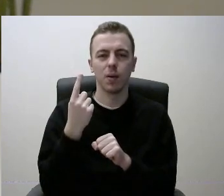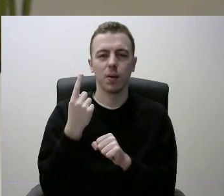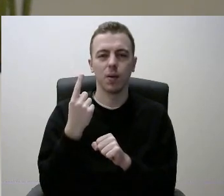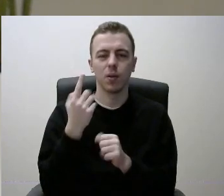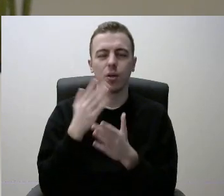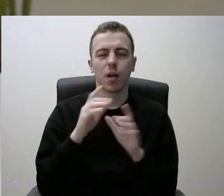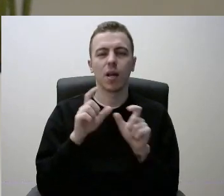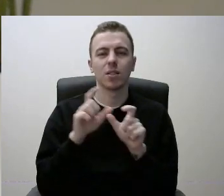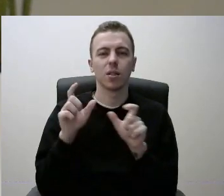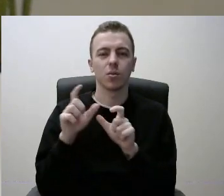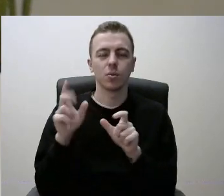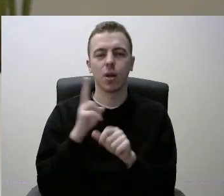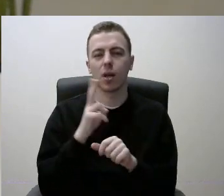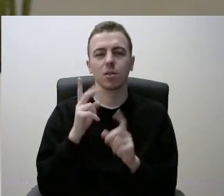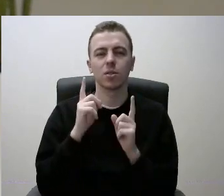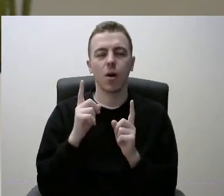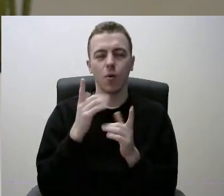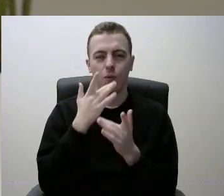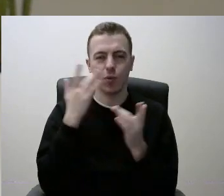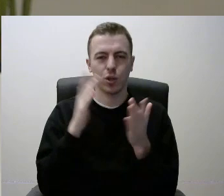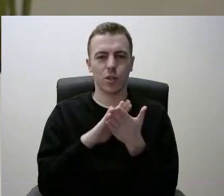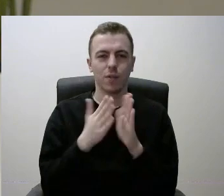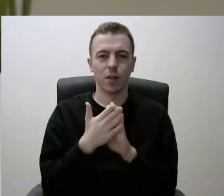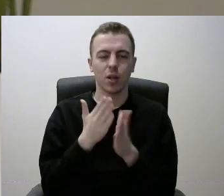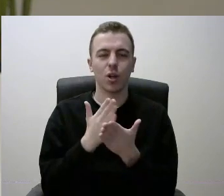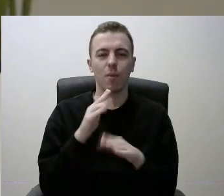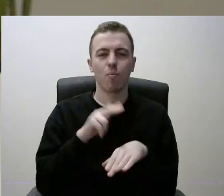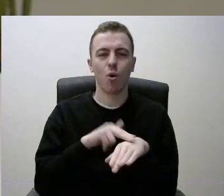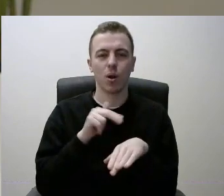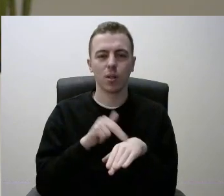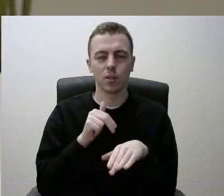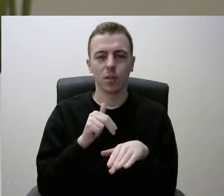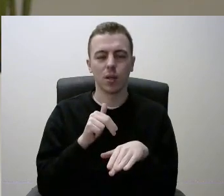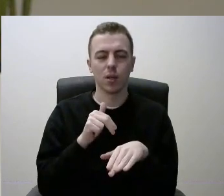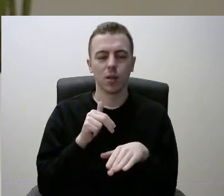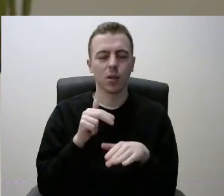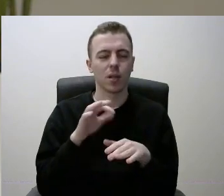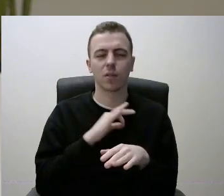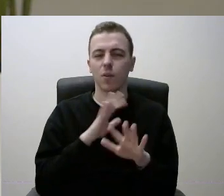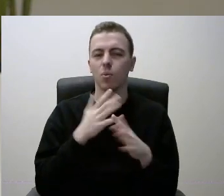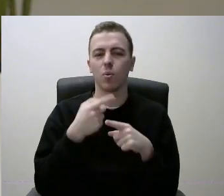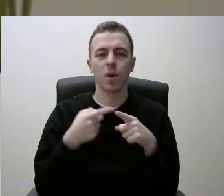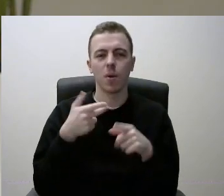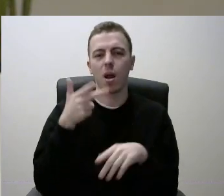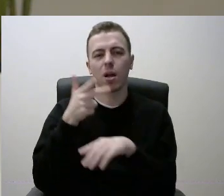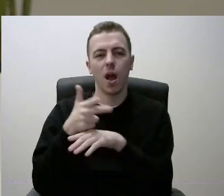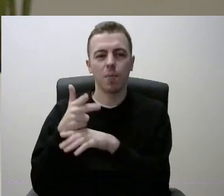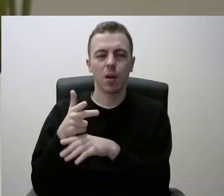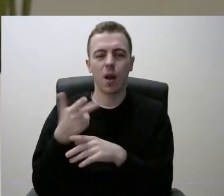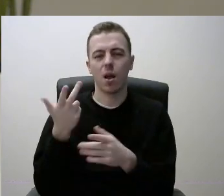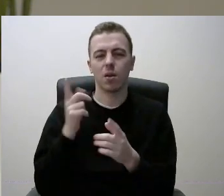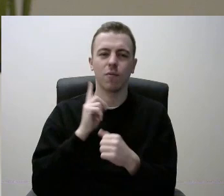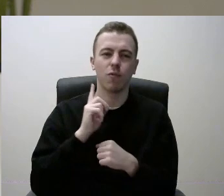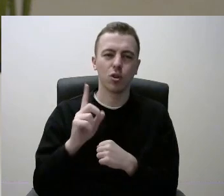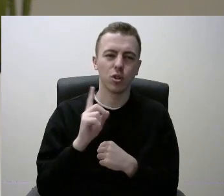institucijos, kurios saugo viešąją tvarką. Tai yra policija ir kokios priemonės bebūtų, ar tai būtų kameras, ar tai būtų patruliavimas,